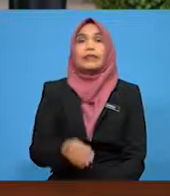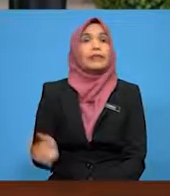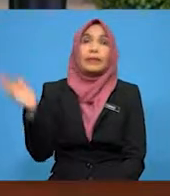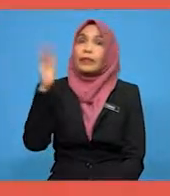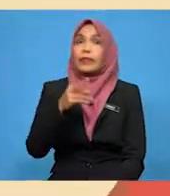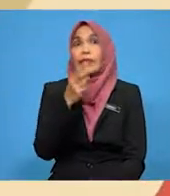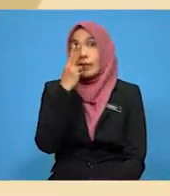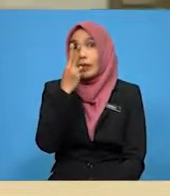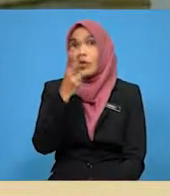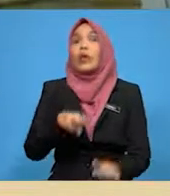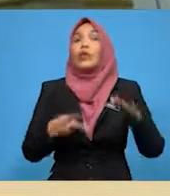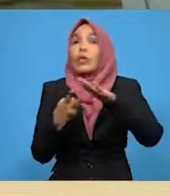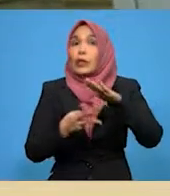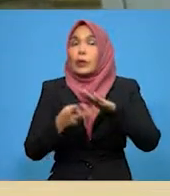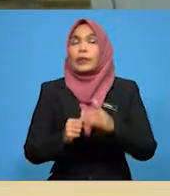tersebut.